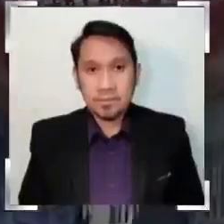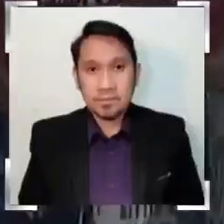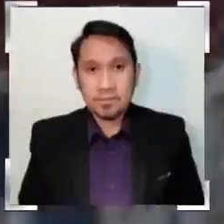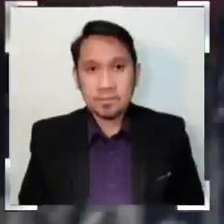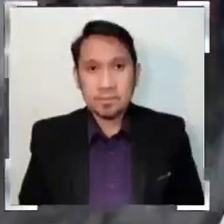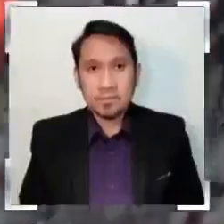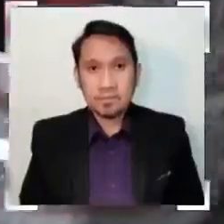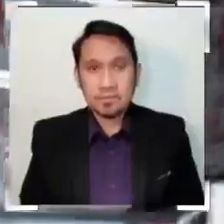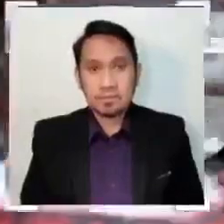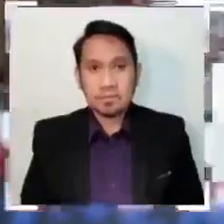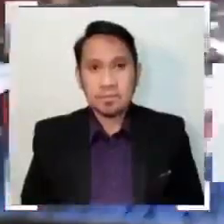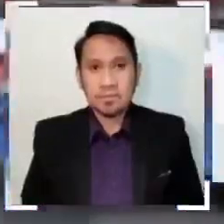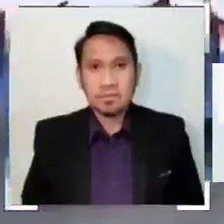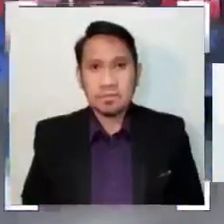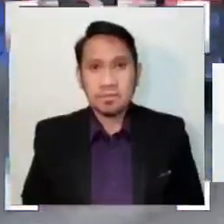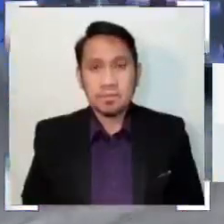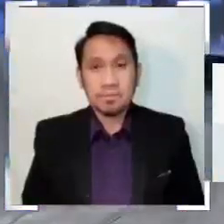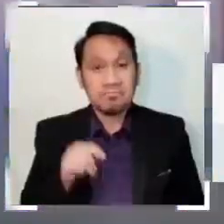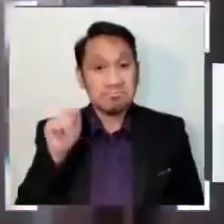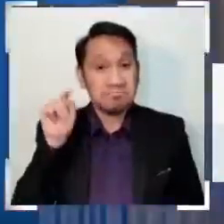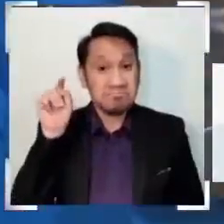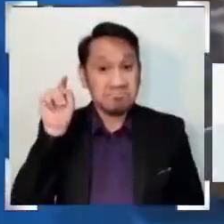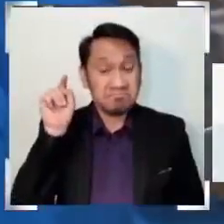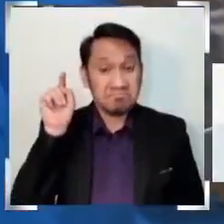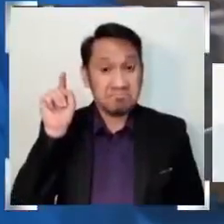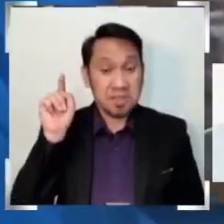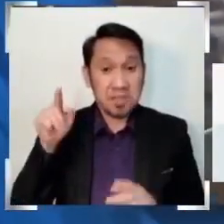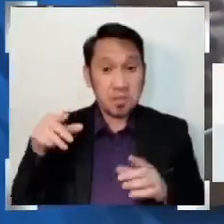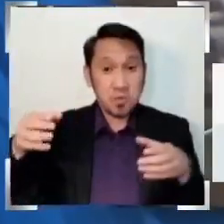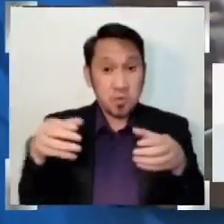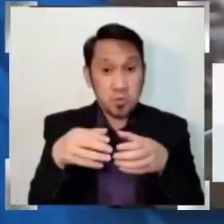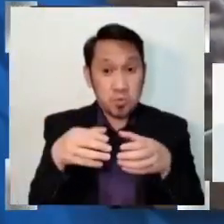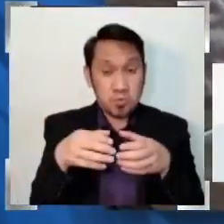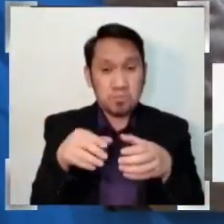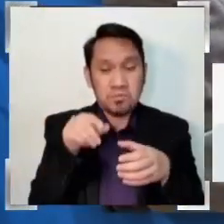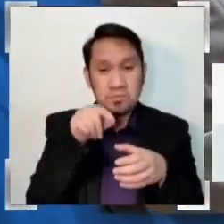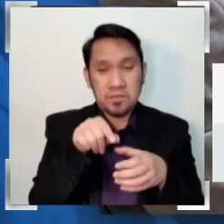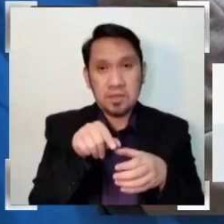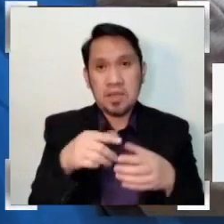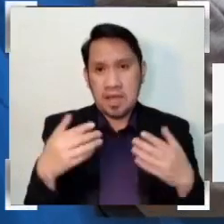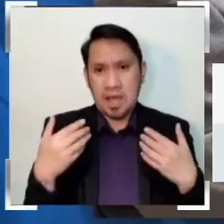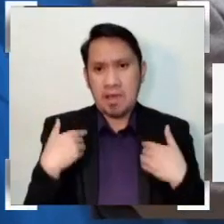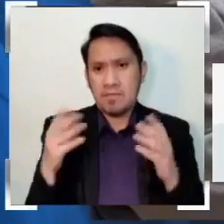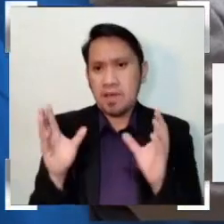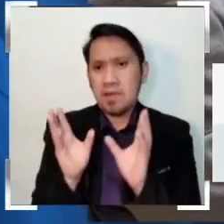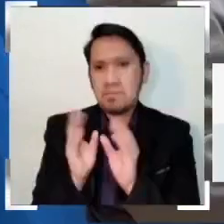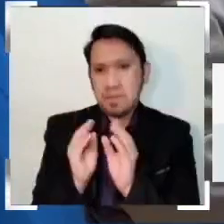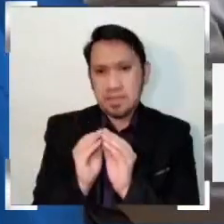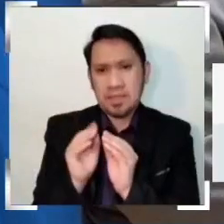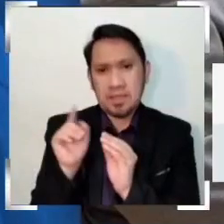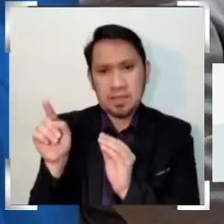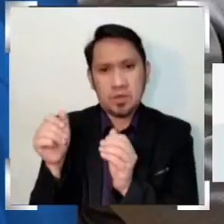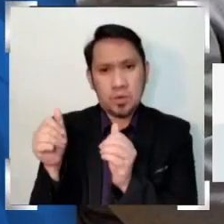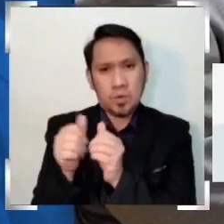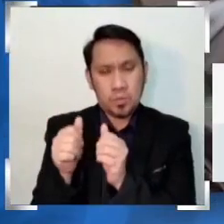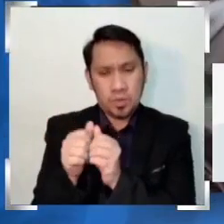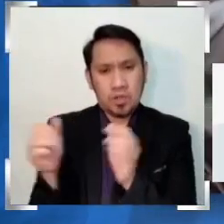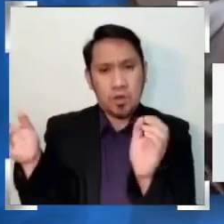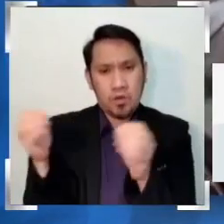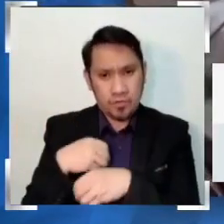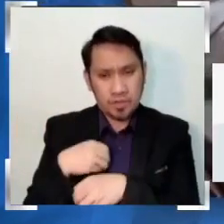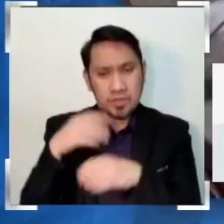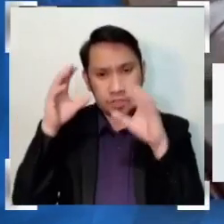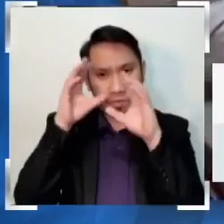Pasada na ngayong araw ang grupong manibela at pistola, kasunod ng pulong nila sa Office of the Executive Secretary at dating